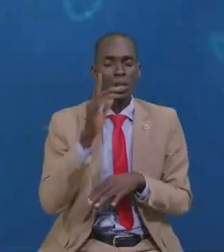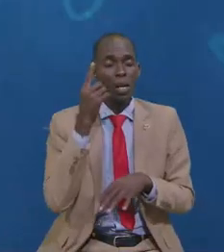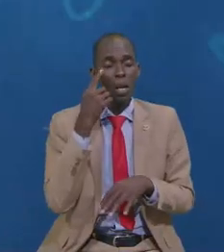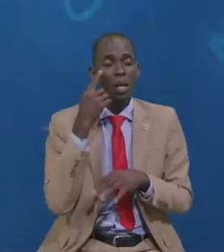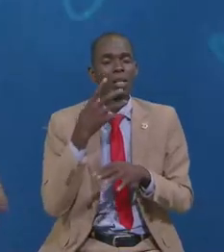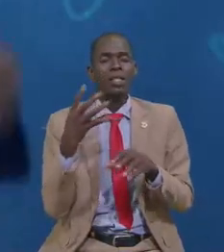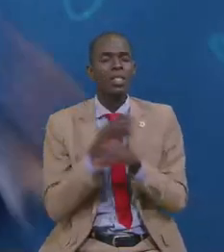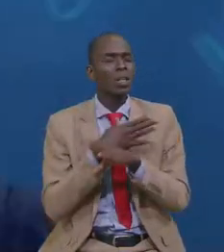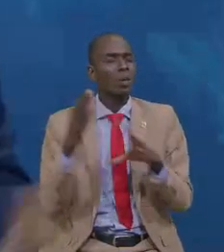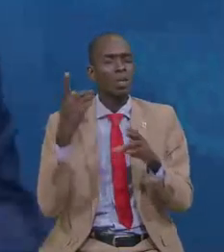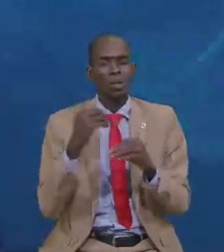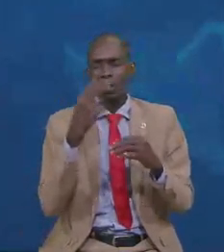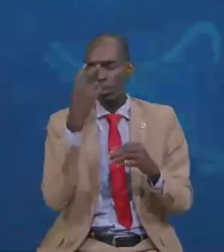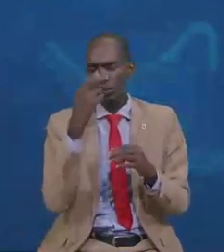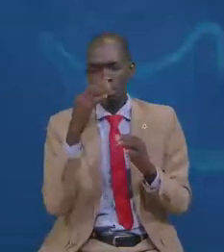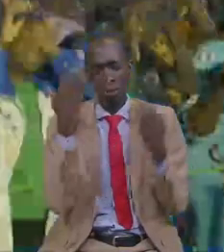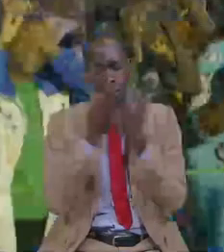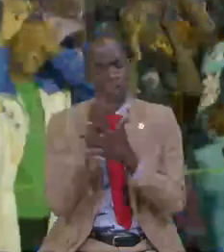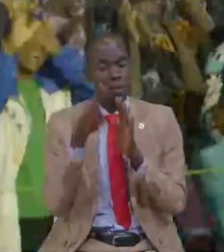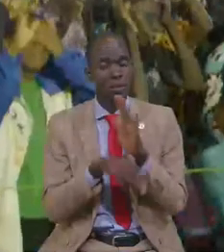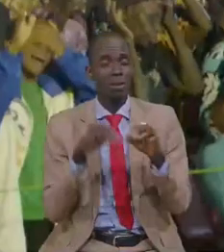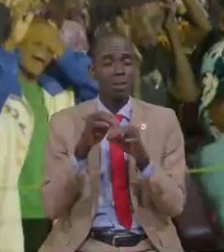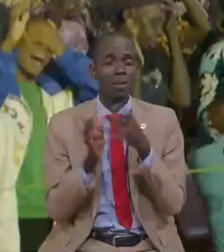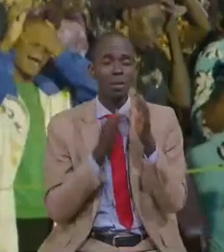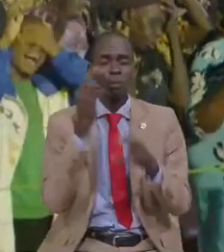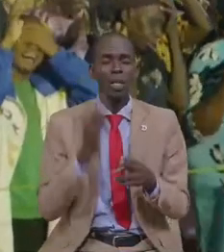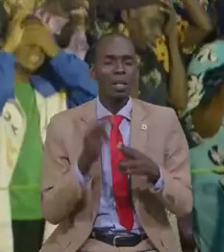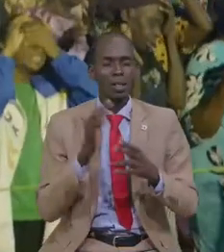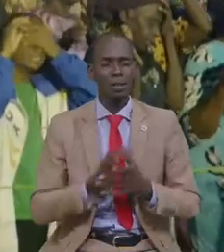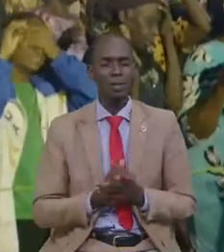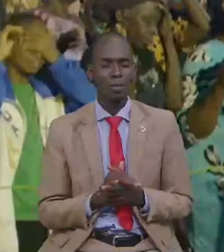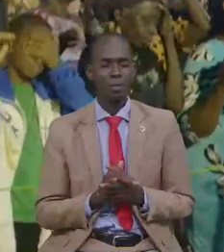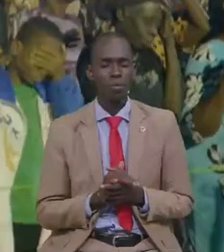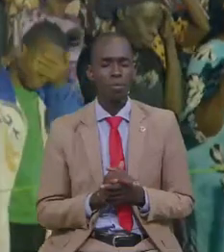leurs yeux, ôte les ténèbres au nom de Jésus-Christ.